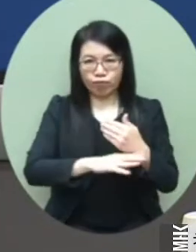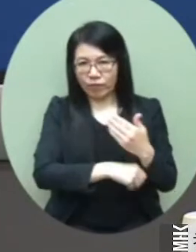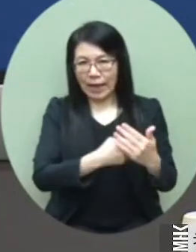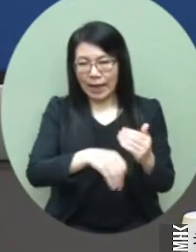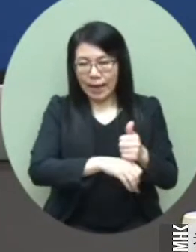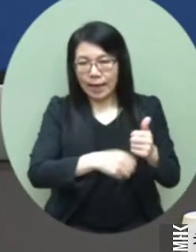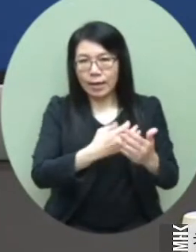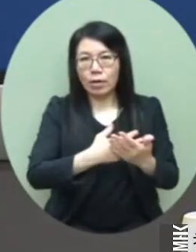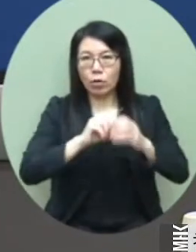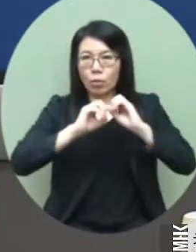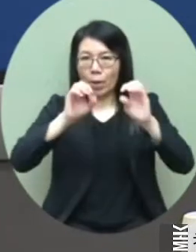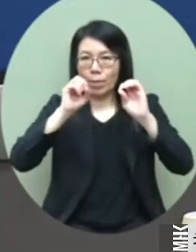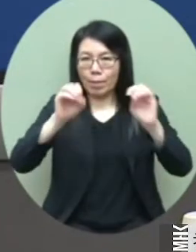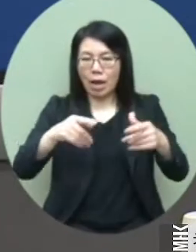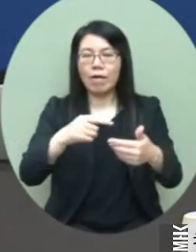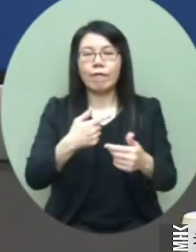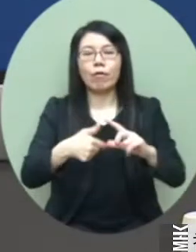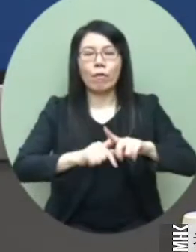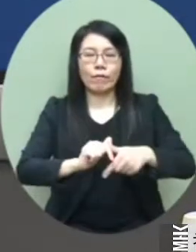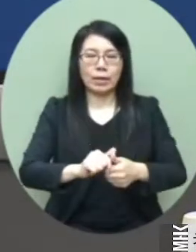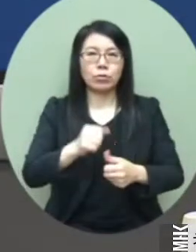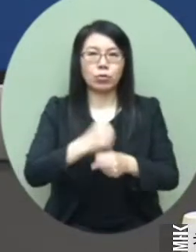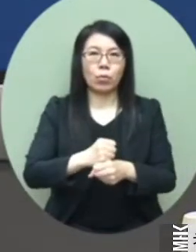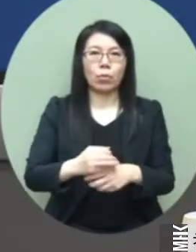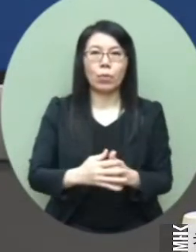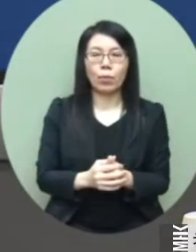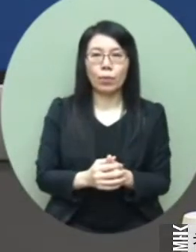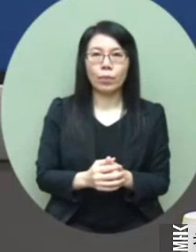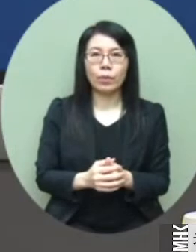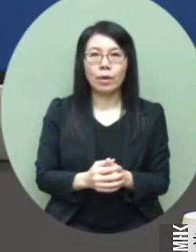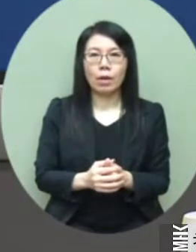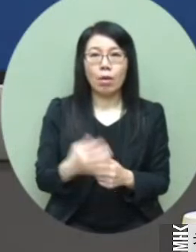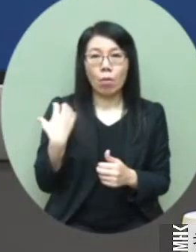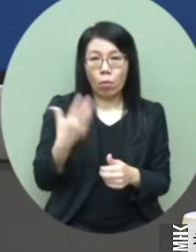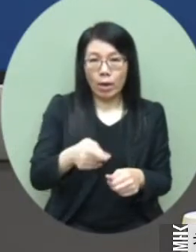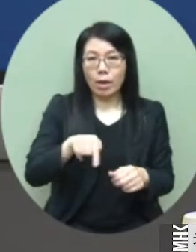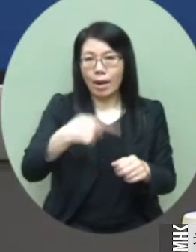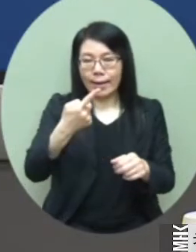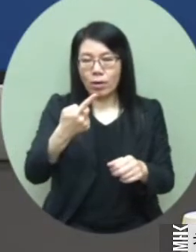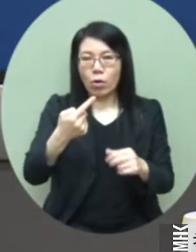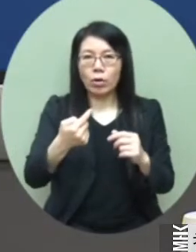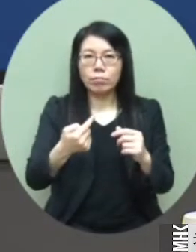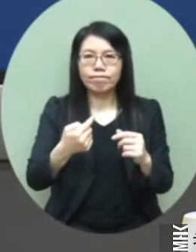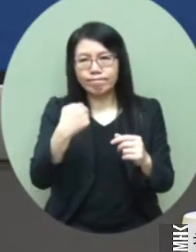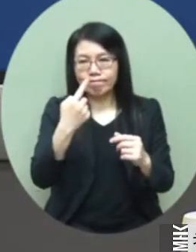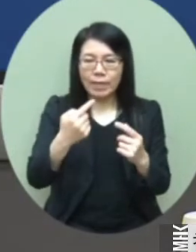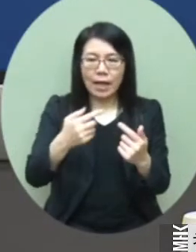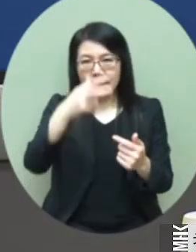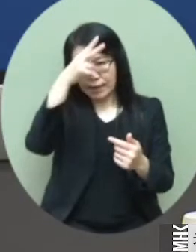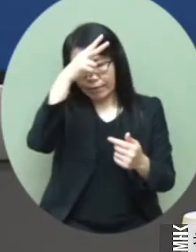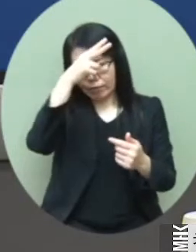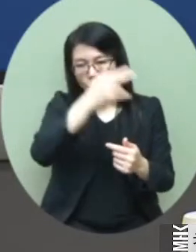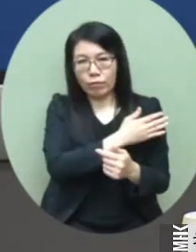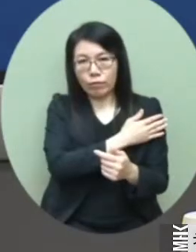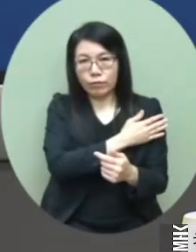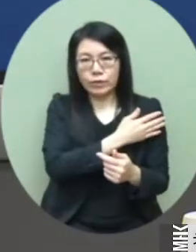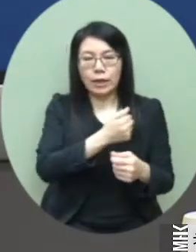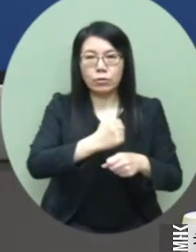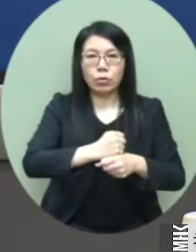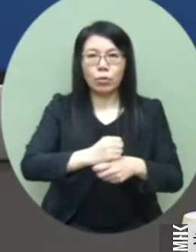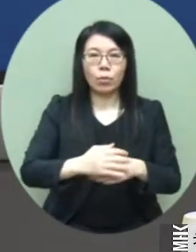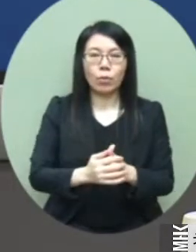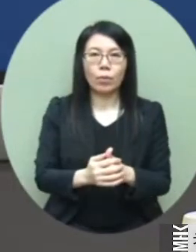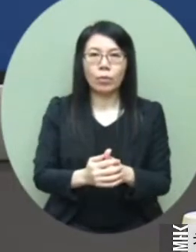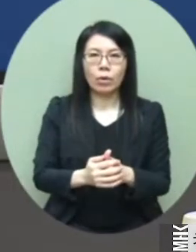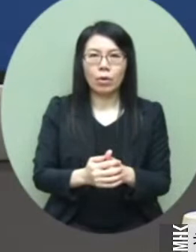係以公告嘅形式嚟到去委任另一位嘅官員咧嚟去擔行呢啲職務。但正如我